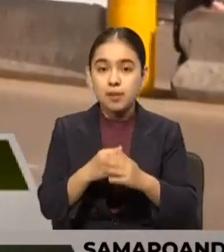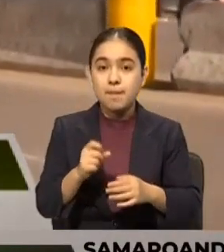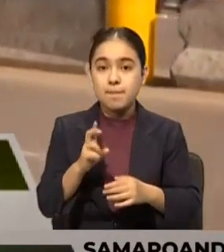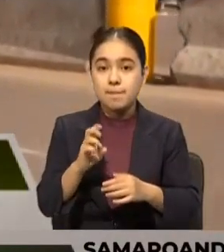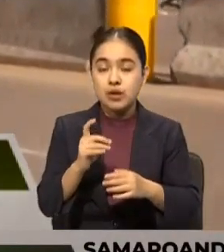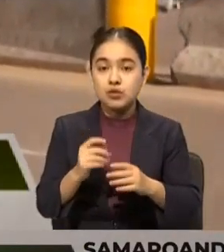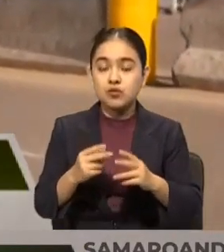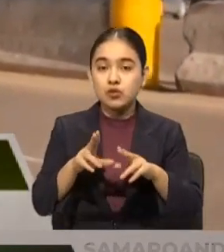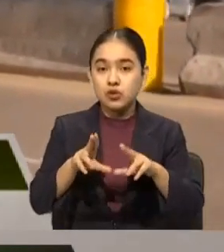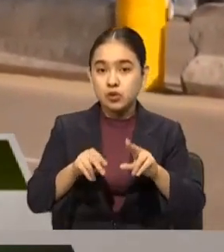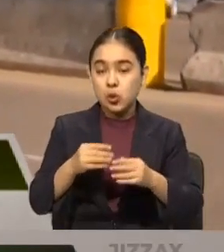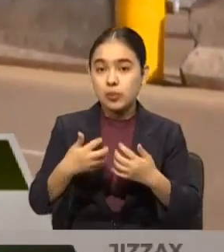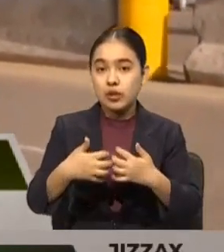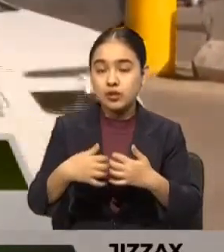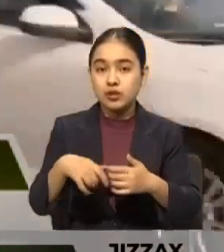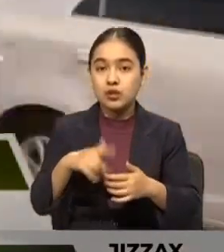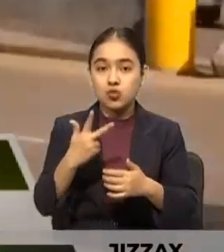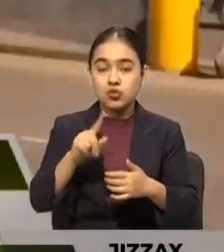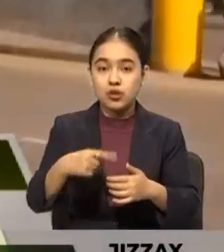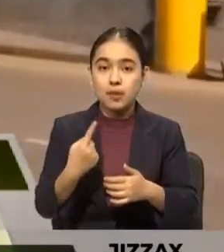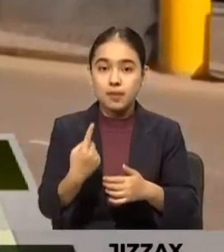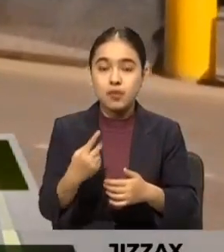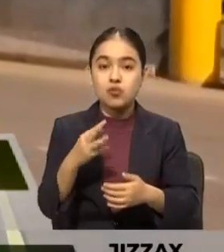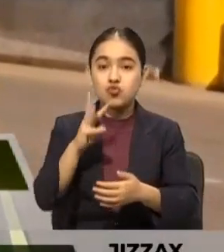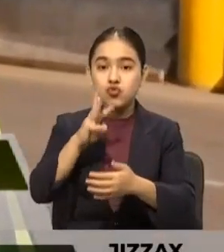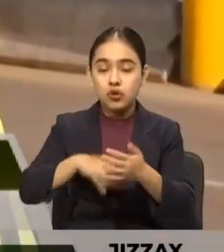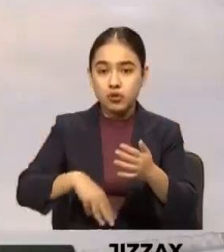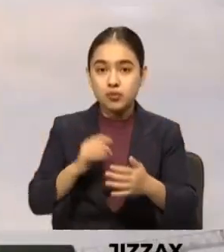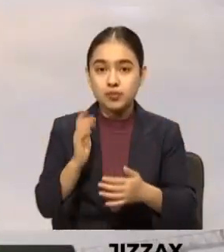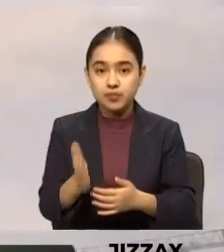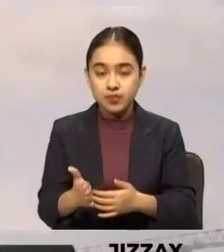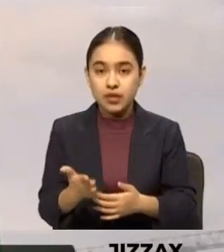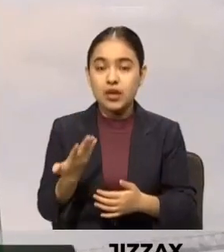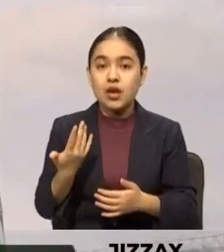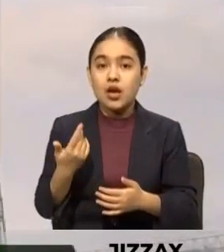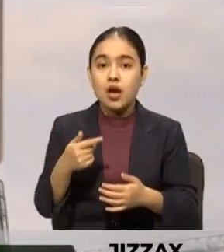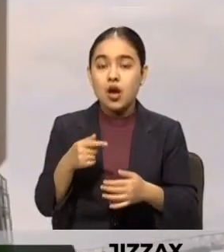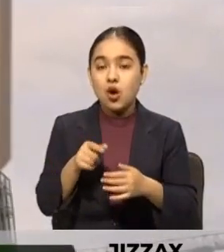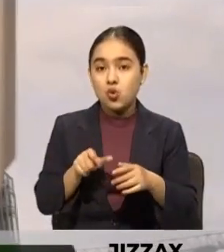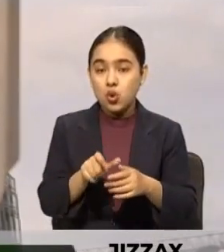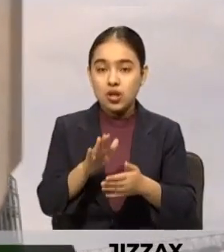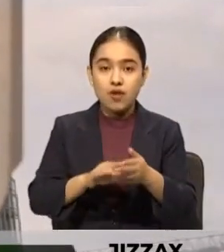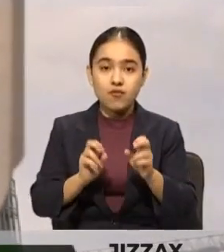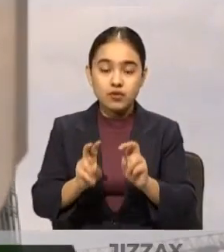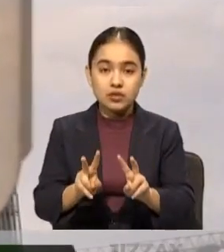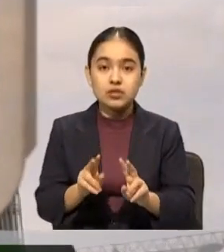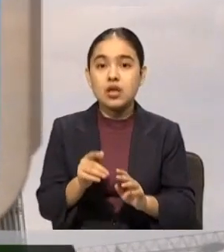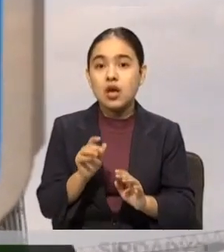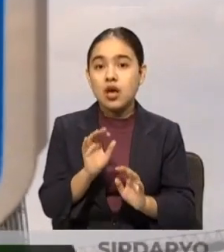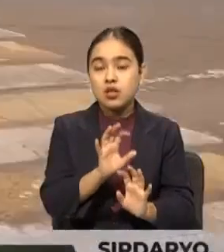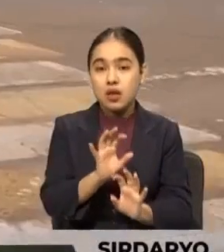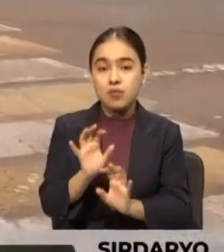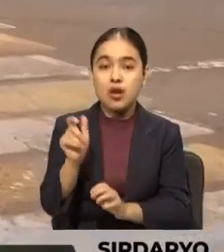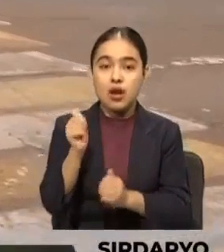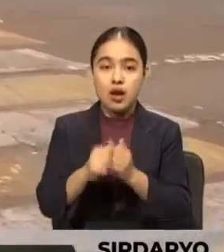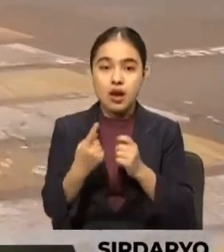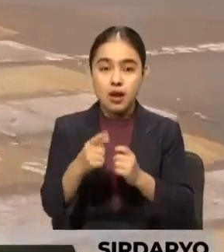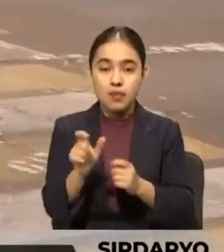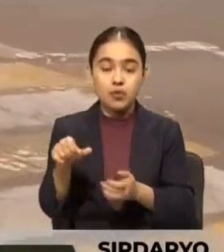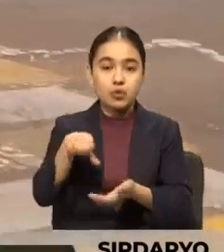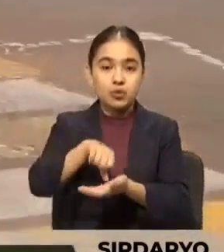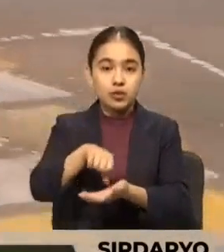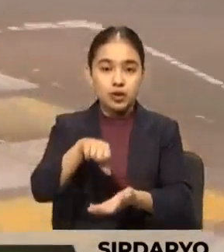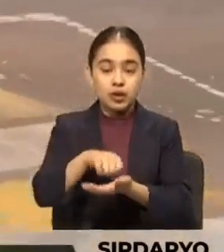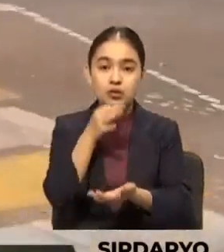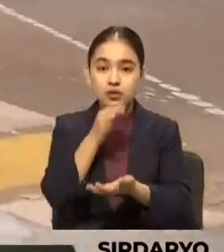hisoblash miqdorining 3dan 1 qismi miqdorida jarima jazosiga tortiladi. Yo'llarda harakat xavfsizligini ta'minlash har bir yo'l harakati